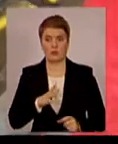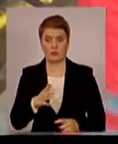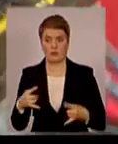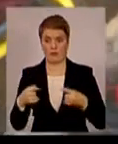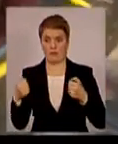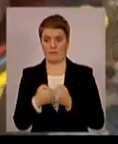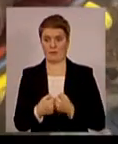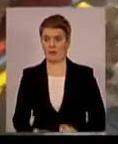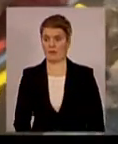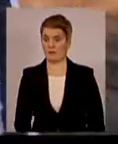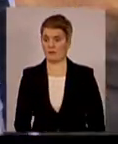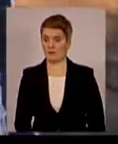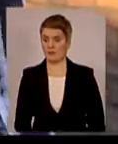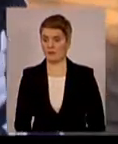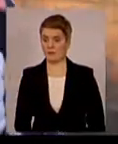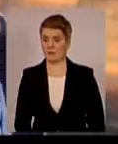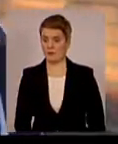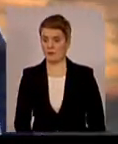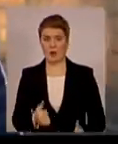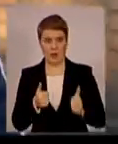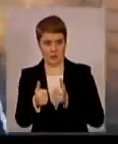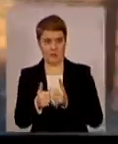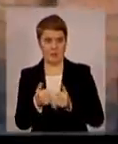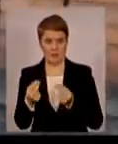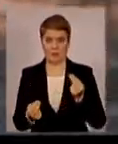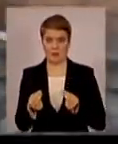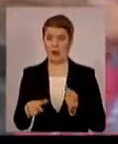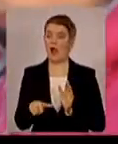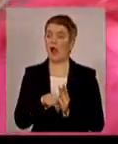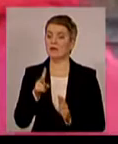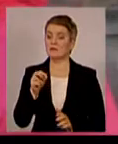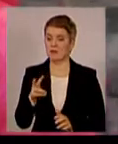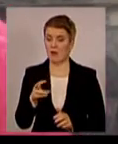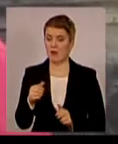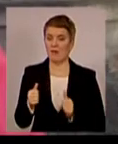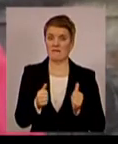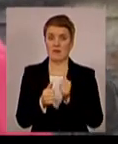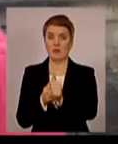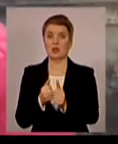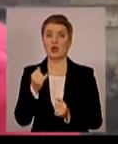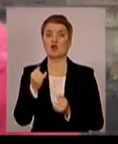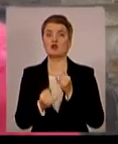не в 9-ту? На перегонки игрались. А з ким? Ви не бачили? З ким? Впереді жовтий автобус був.